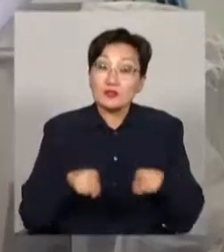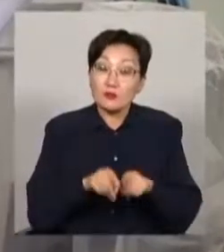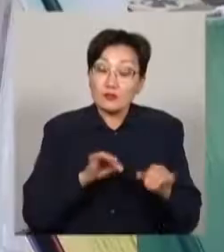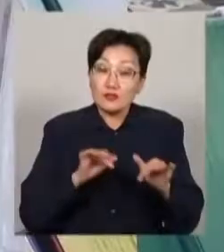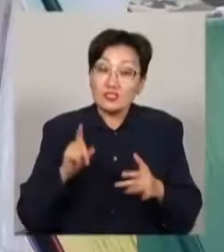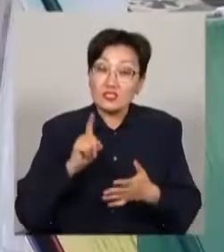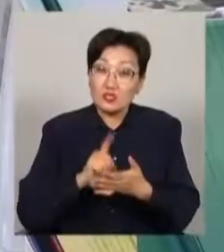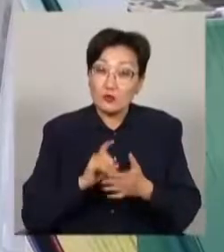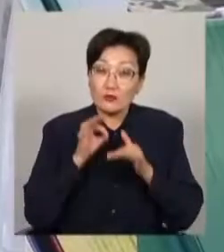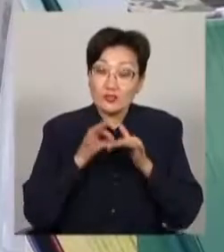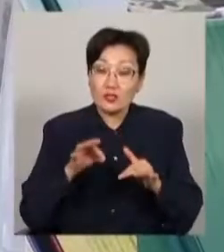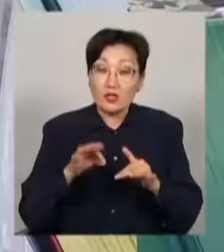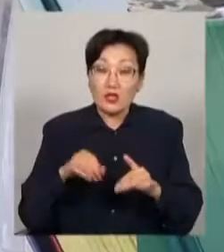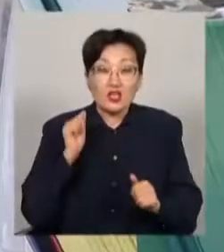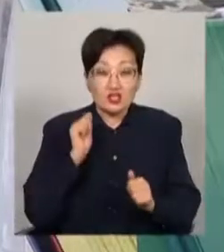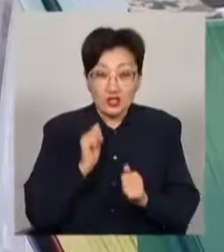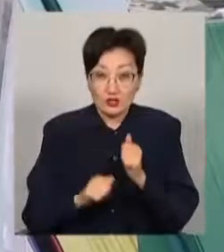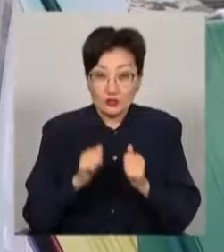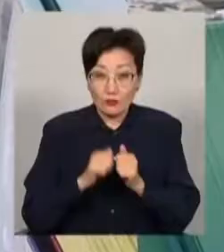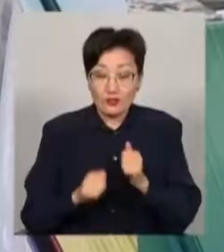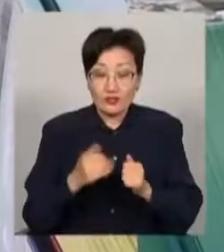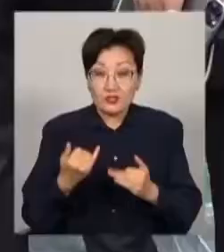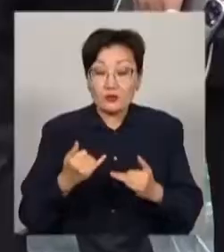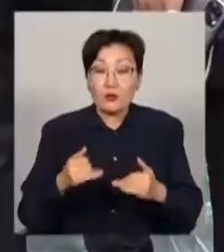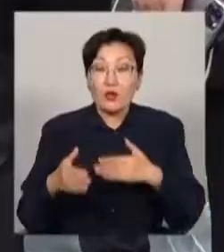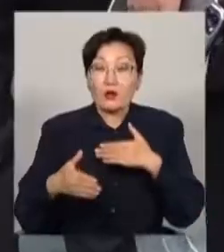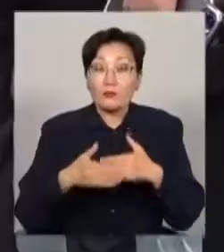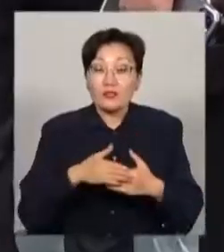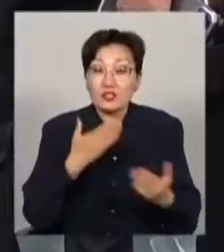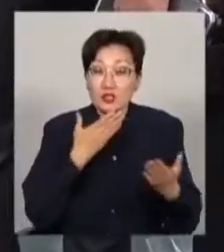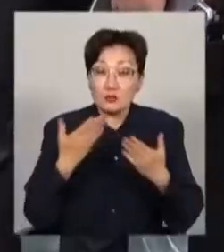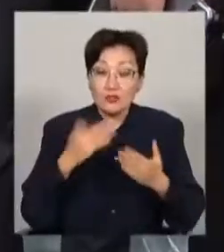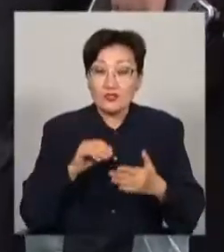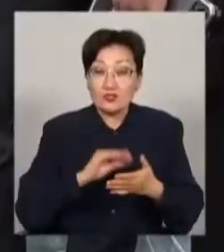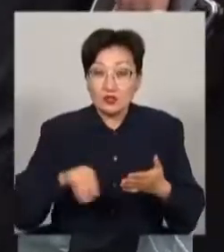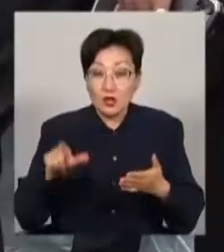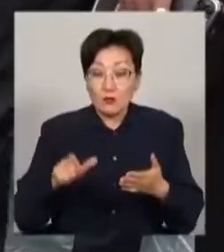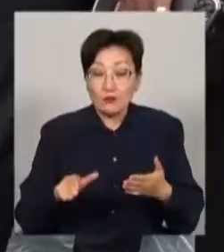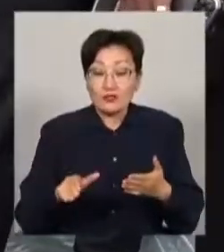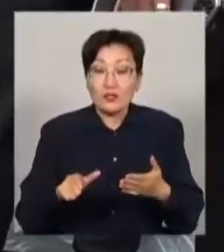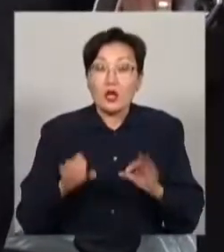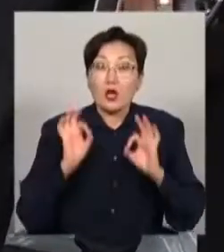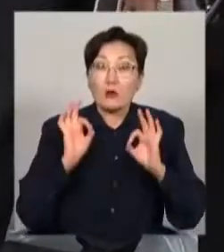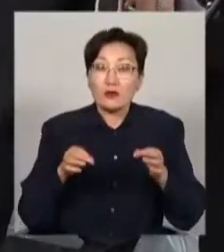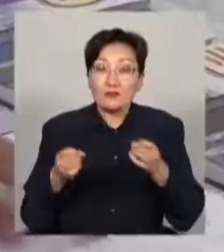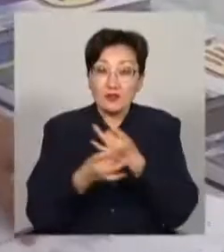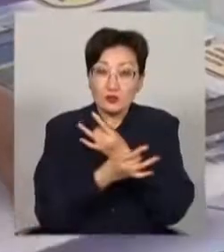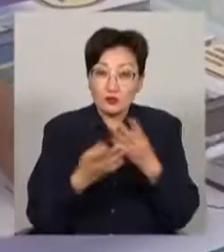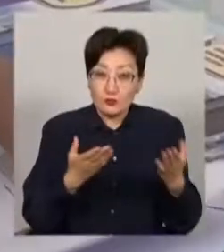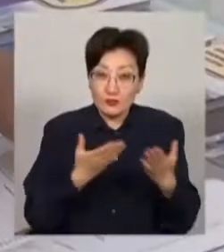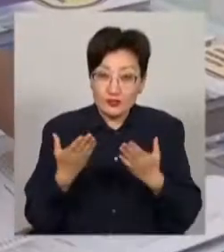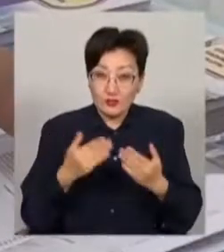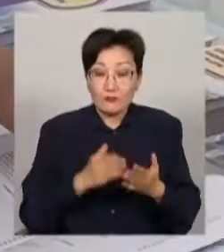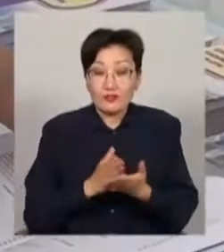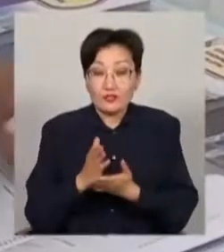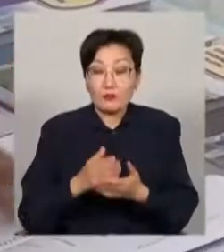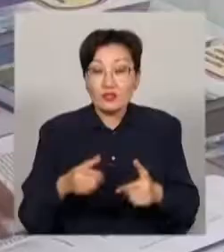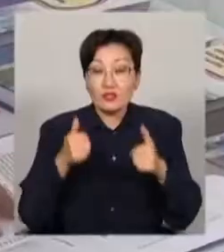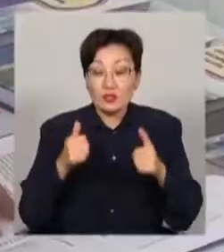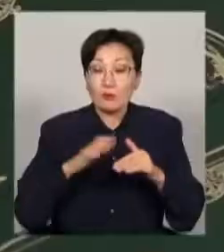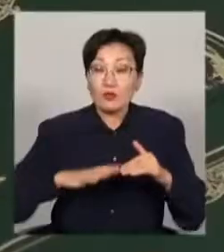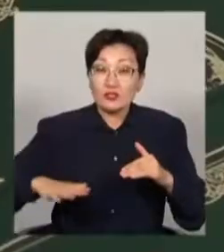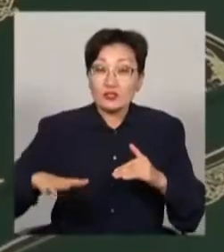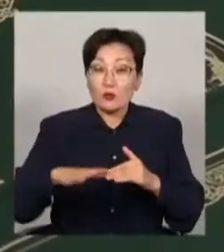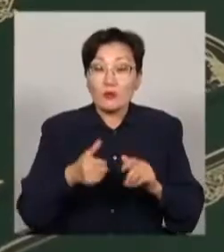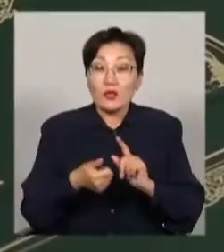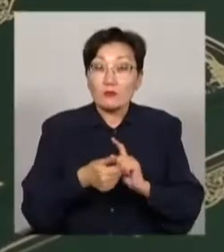ярмарки должны проходить как можно чаще, поскольку они сближают читателя с автором и формируют правильную культуру чтения, а также служат хорошей площадкой